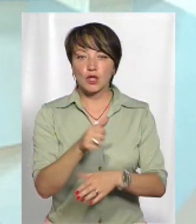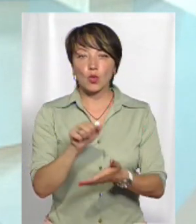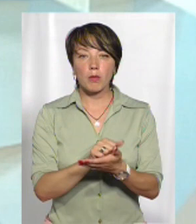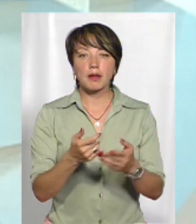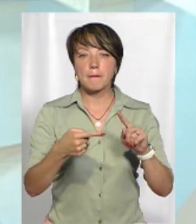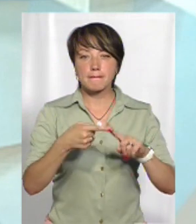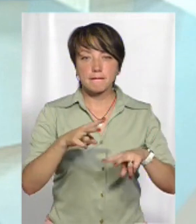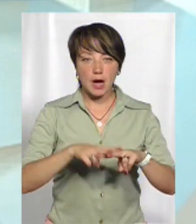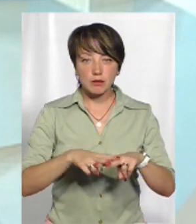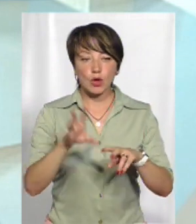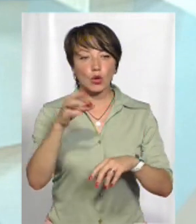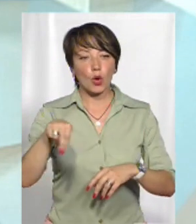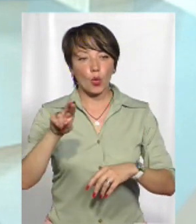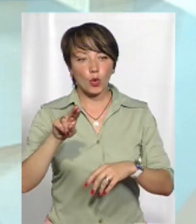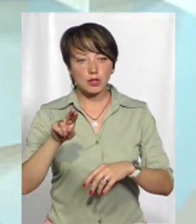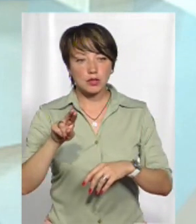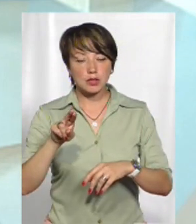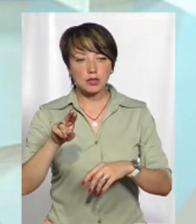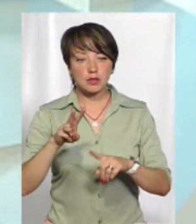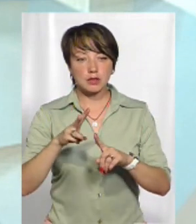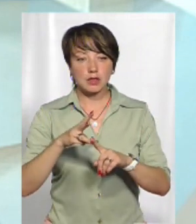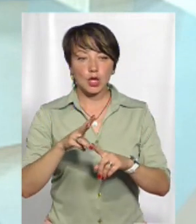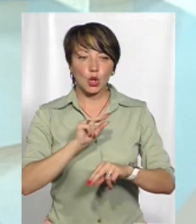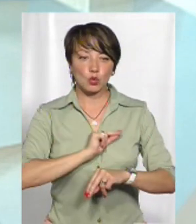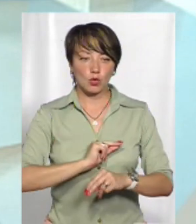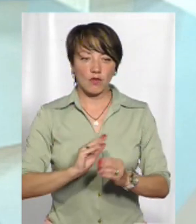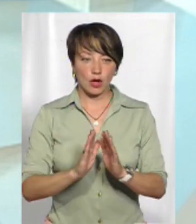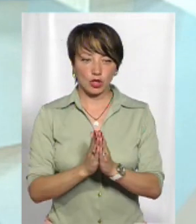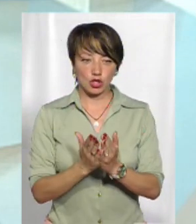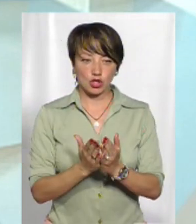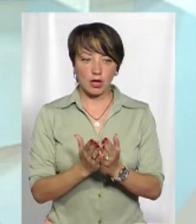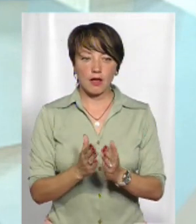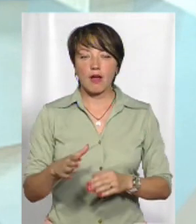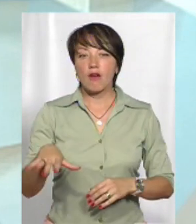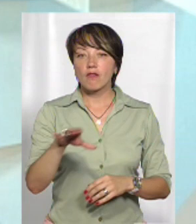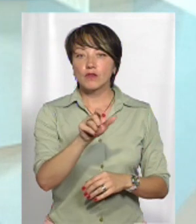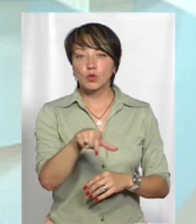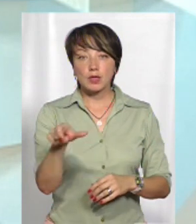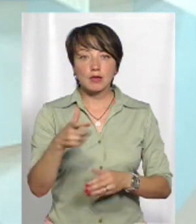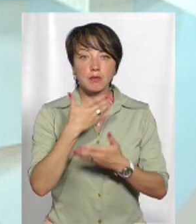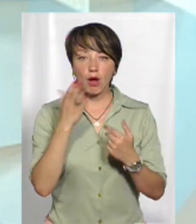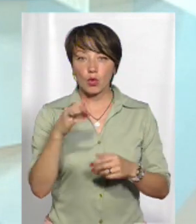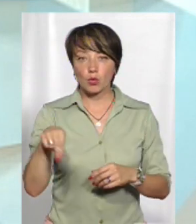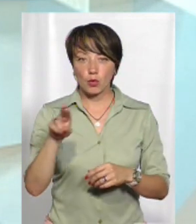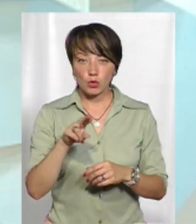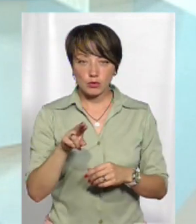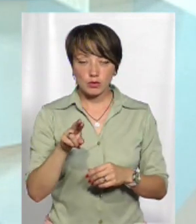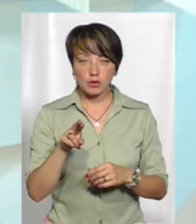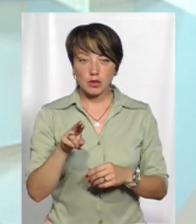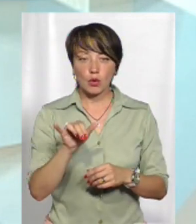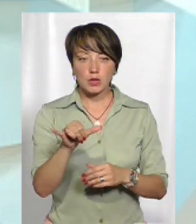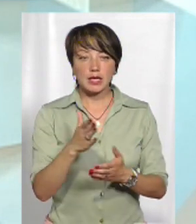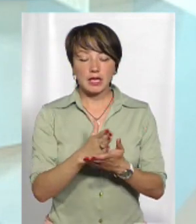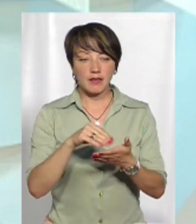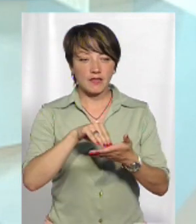документи, це які? Паспорт, ідентифікаційний код, трудова книжка. В осіб, які не мають ідентифікаційного коду, в